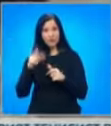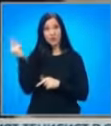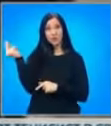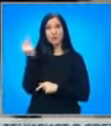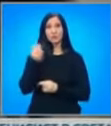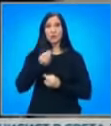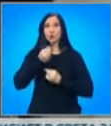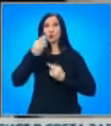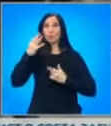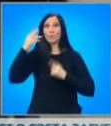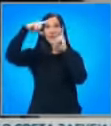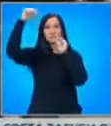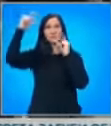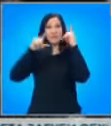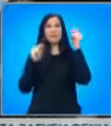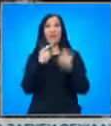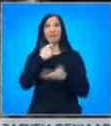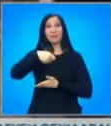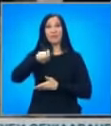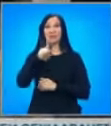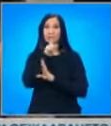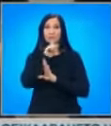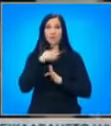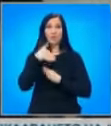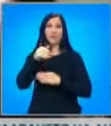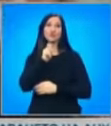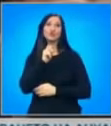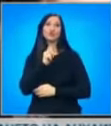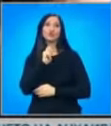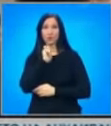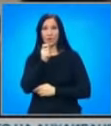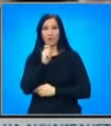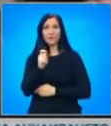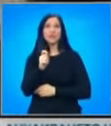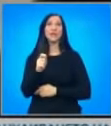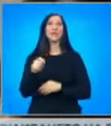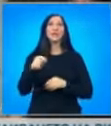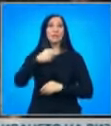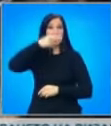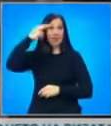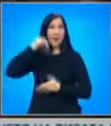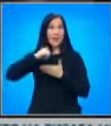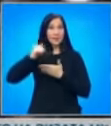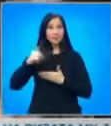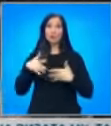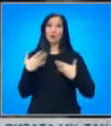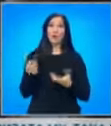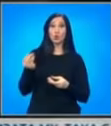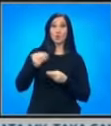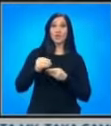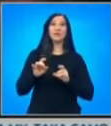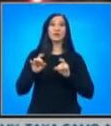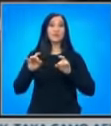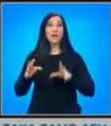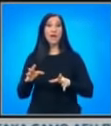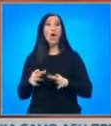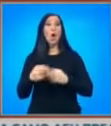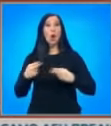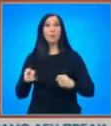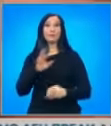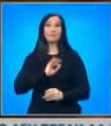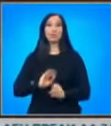Сръбската суперзвезда на тениса запази мълчание пред журналистите на терминала. Желанието му да участва в Australian Open и да спечели рекордна 21-та